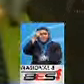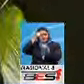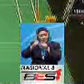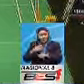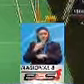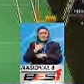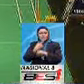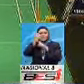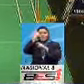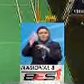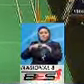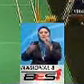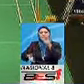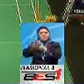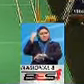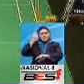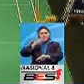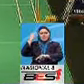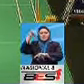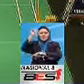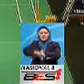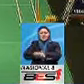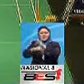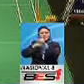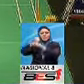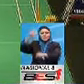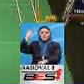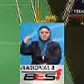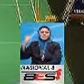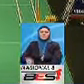di pusingan ketiga Grand Prix emas India tahun